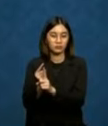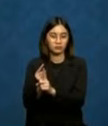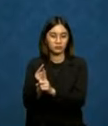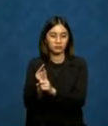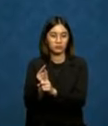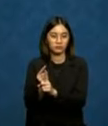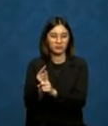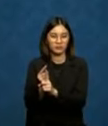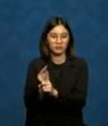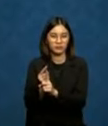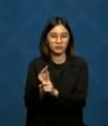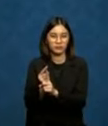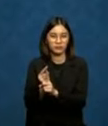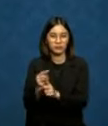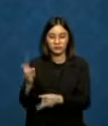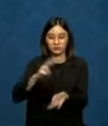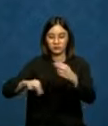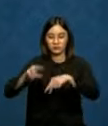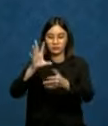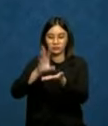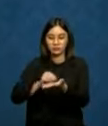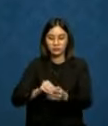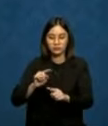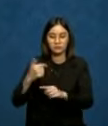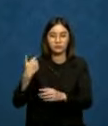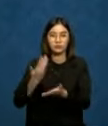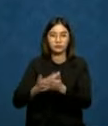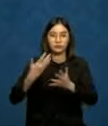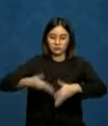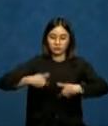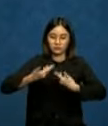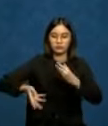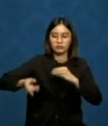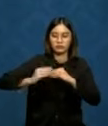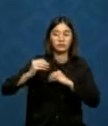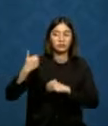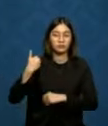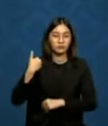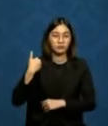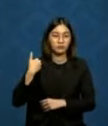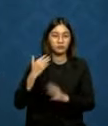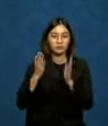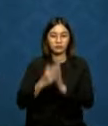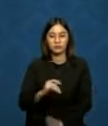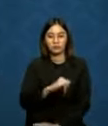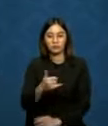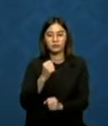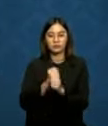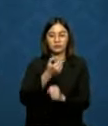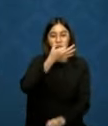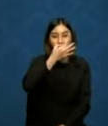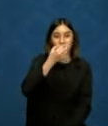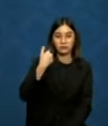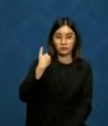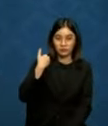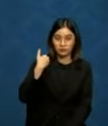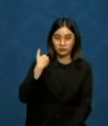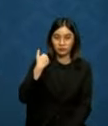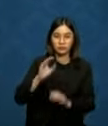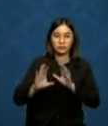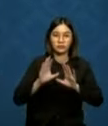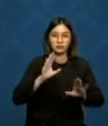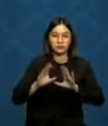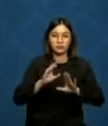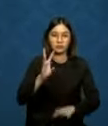เอ่อผลการสำรวจเนี่ยครับก็มีรายได้เพิ่มขึ้นเอ่อบางคนก็ได้งานทำนะครับก็ก็ประมาณ